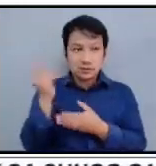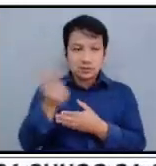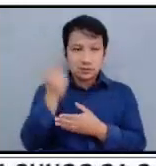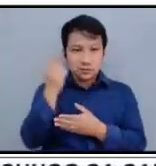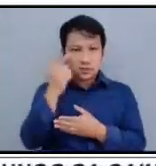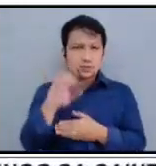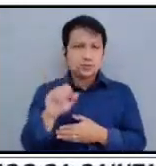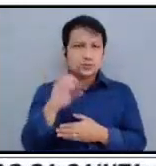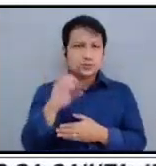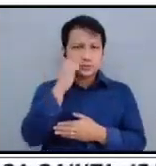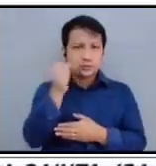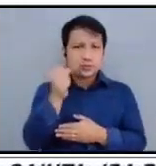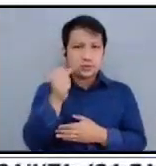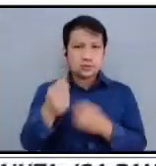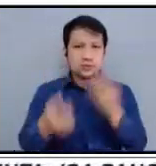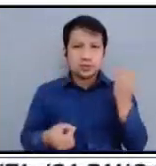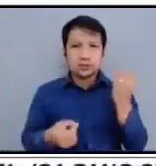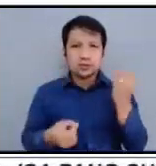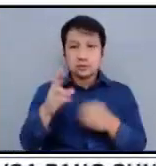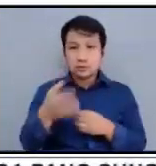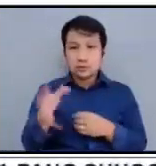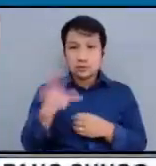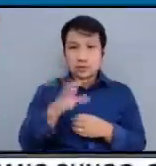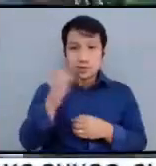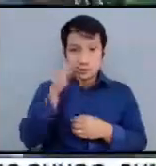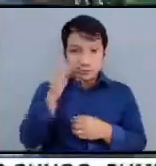in Italia. Rise and shine, Eunice.